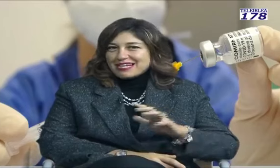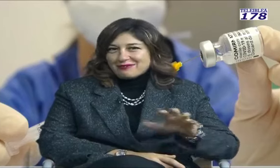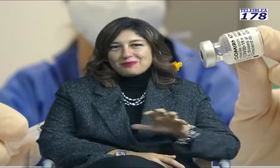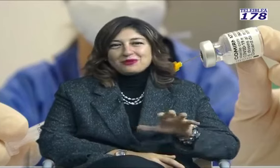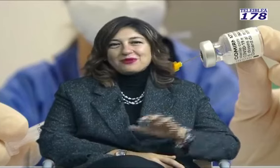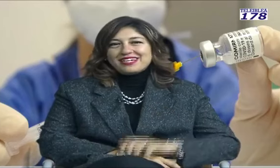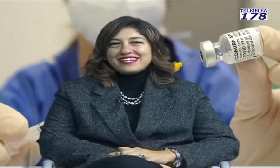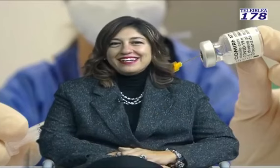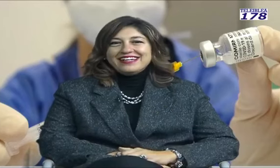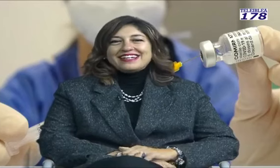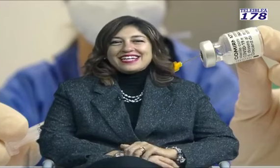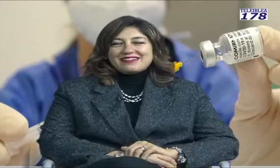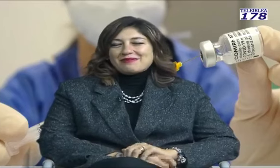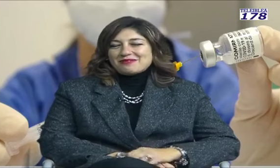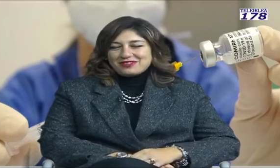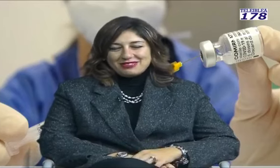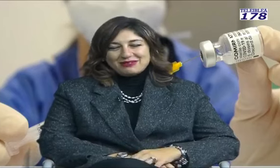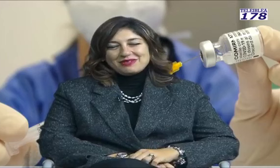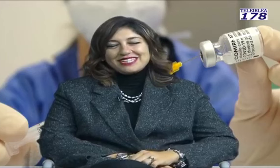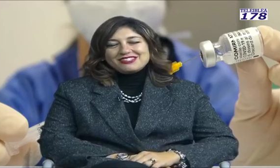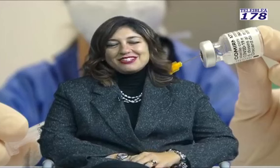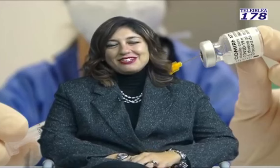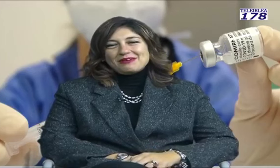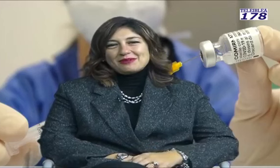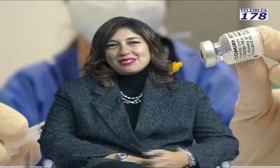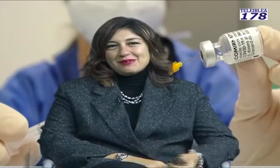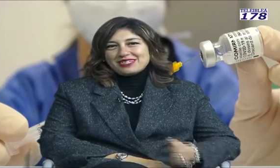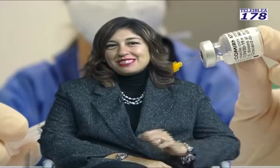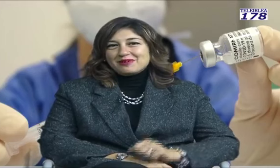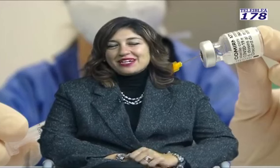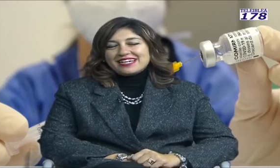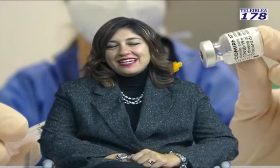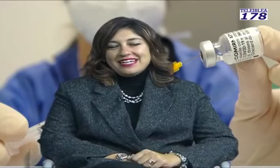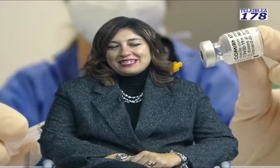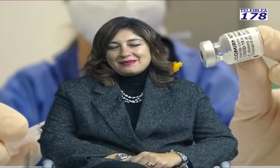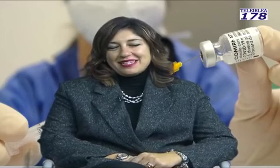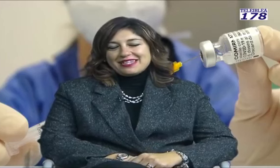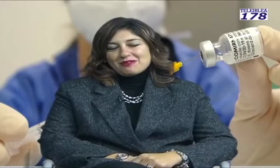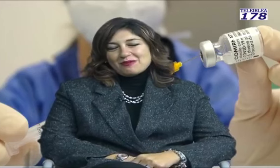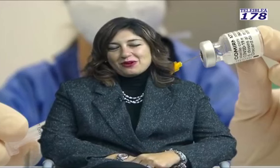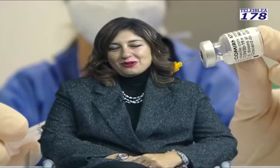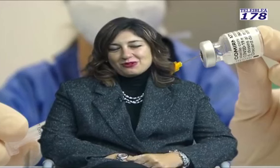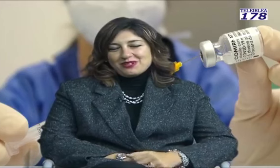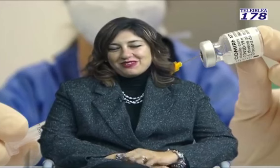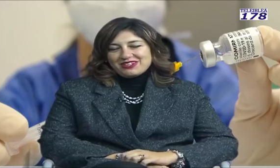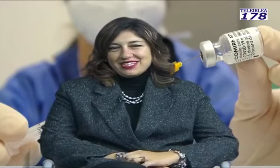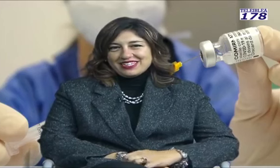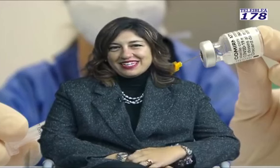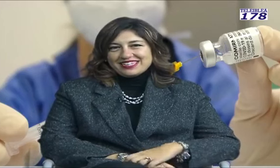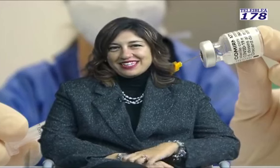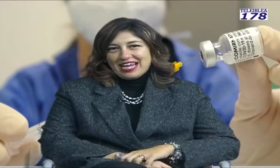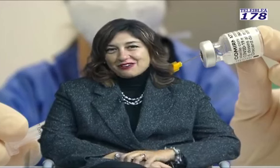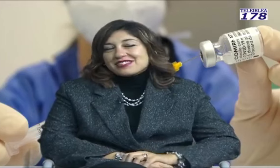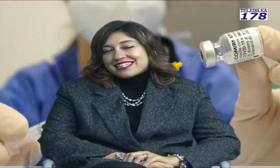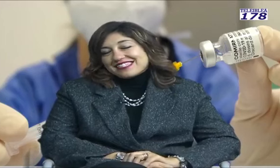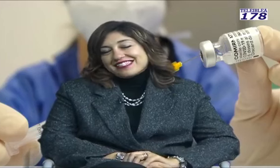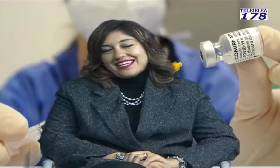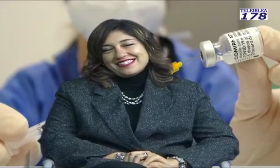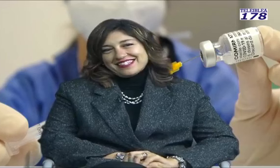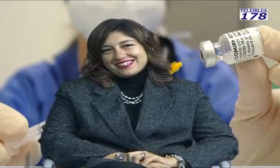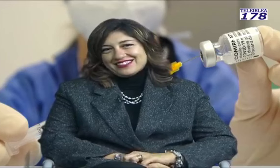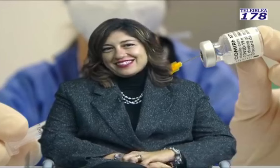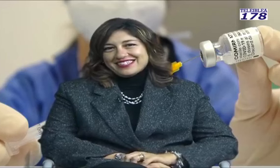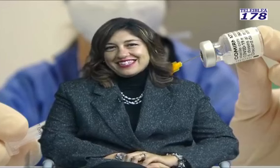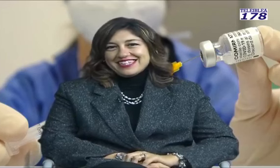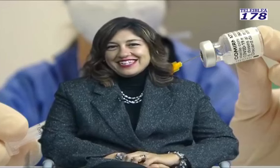non saremo più quelli che eravamo fino al 2019, possiamo un attimo anche riprendere un po' sul valore della nostra